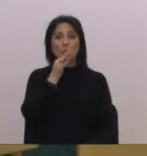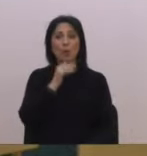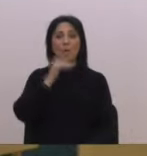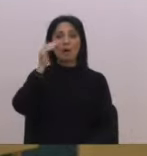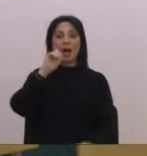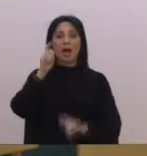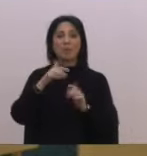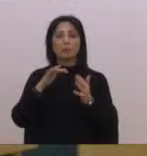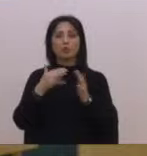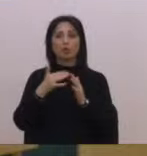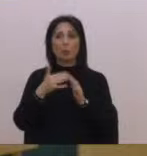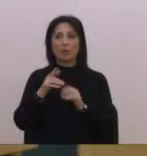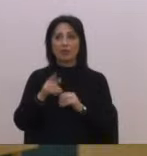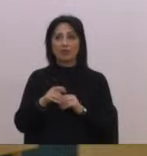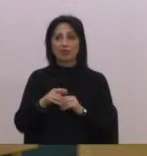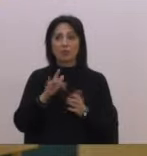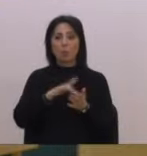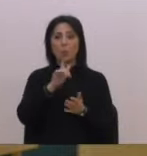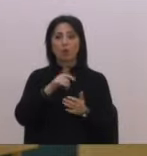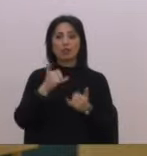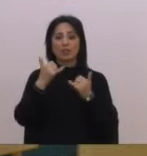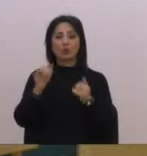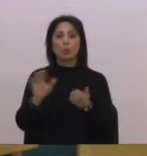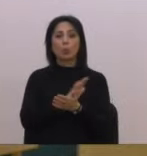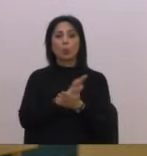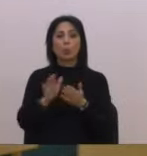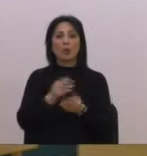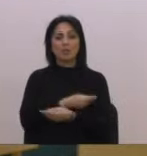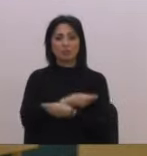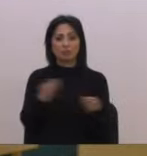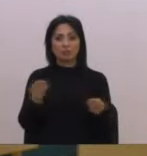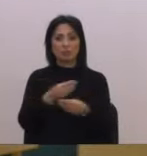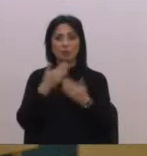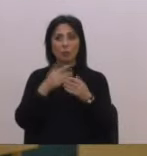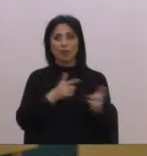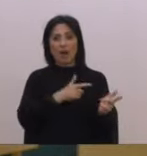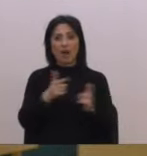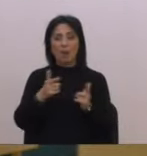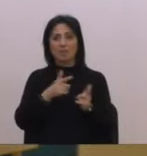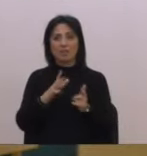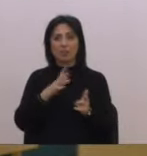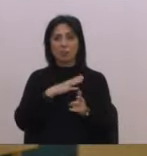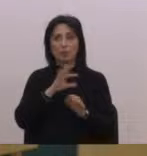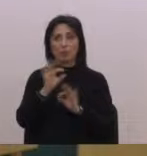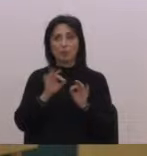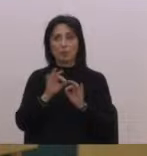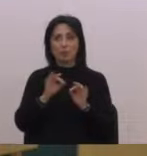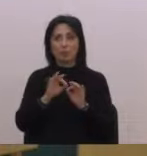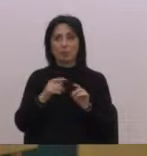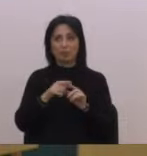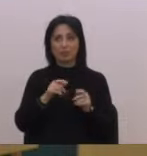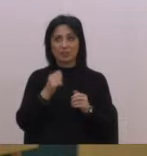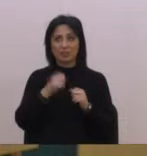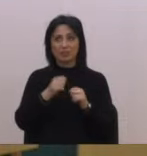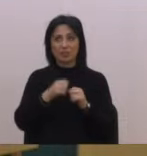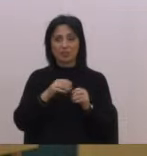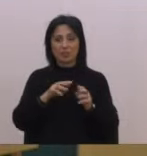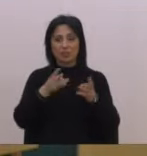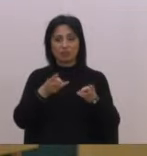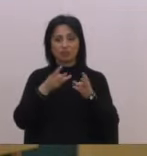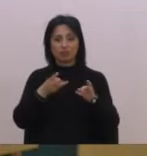მაღალმთიან სოფლებში მოსახლეობისთვის უფასო დაგვერიგებინა უკვე გამზადებული იყო ეს პროექტი ბრიკეტებზე მომუშავე ღუმელები